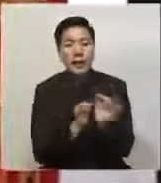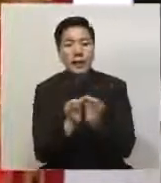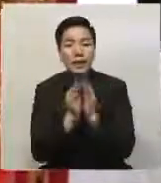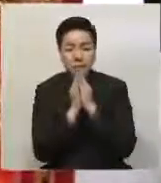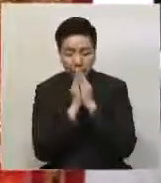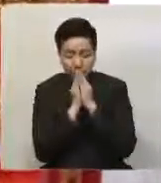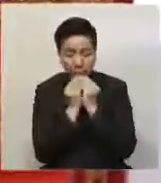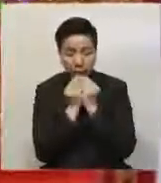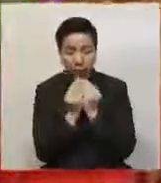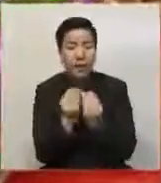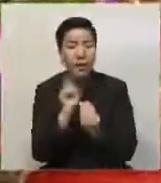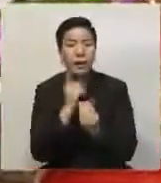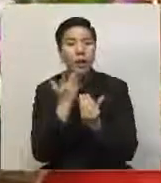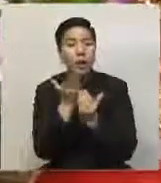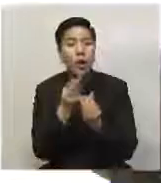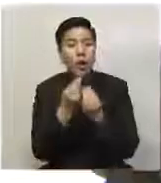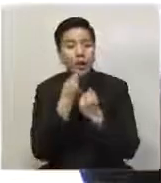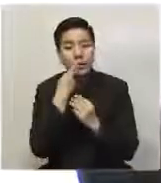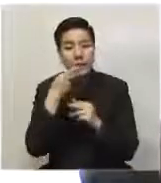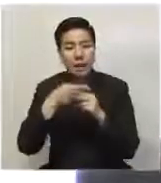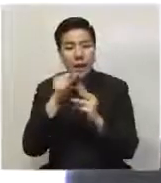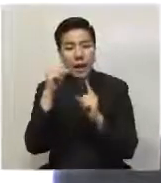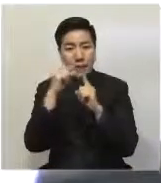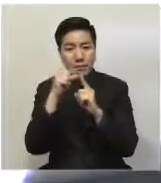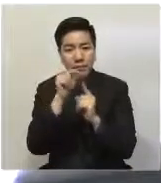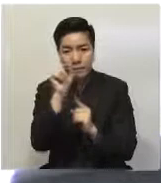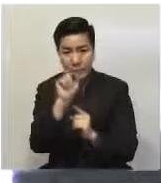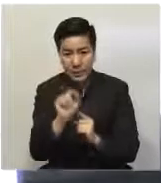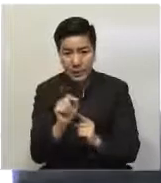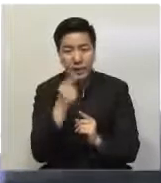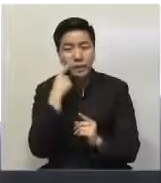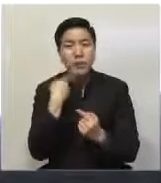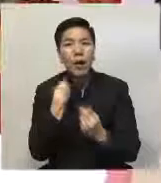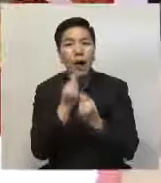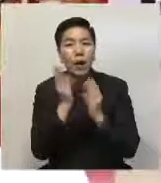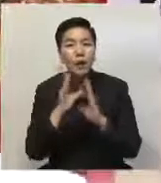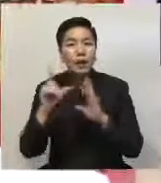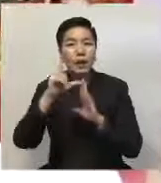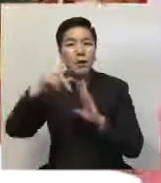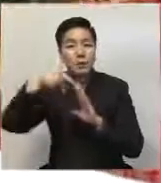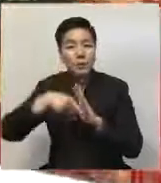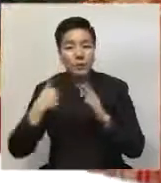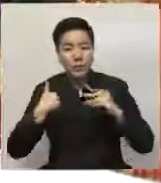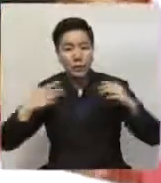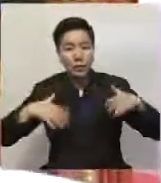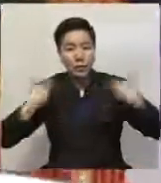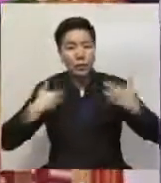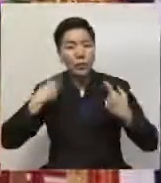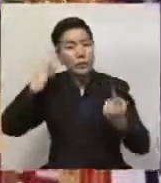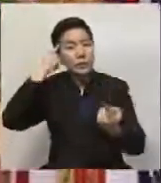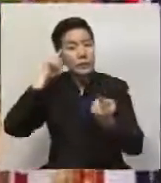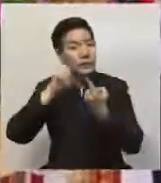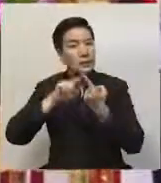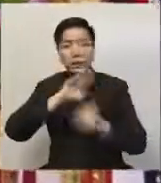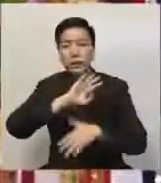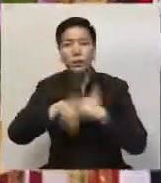ษฐานบนโคมด้วยนะคะโดยเขียนคำอธิษฐานขอให้ชาวลำพูนมีความสุขสมปรารถน